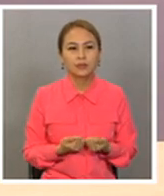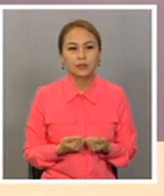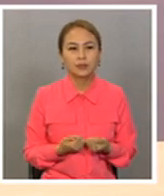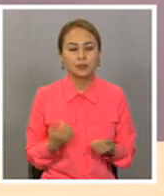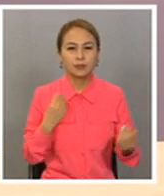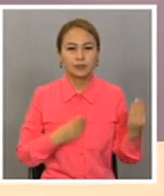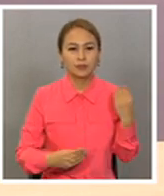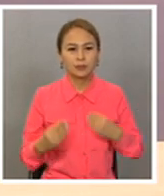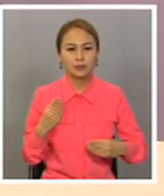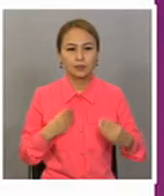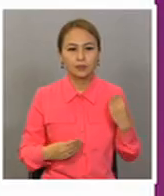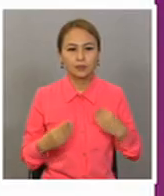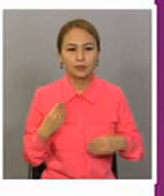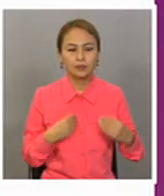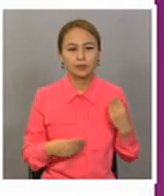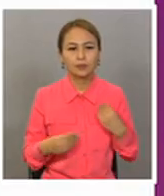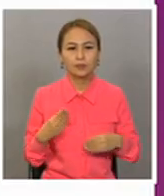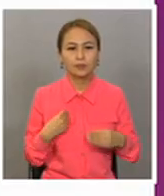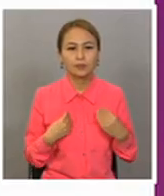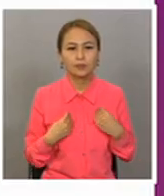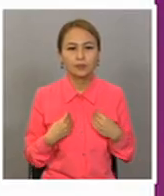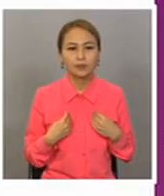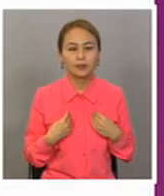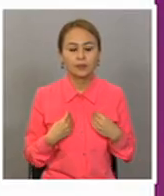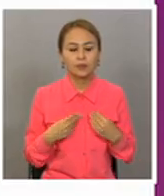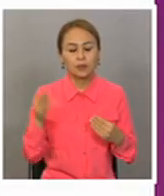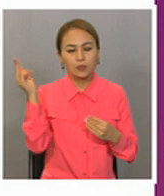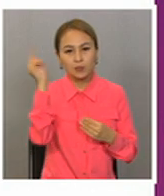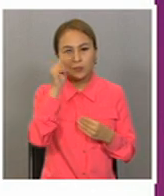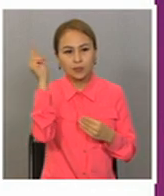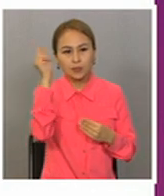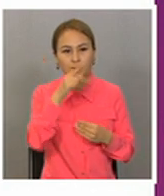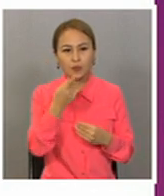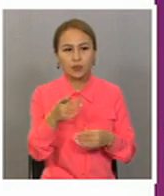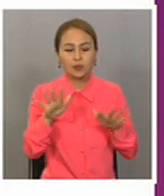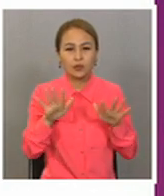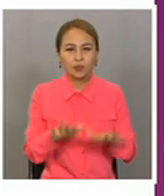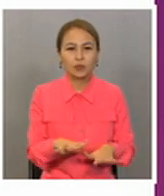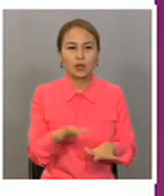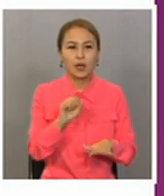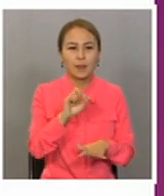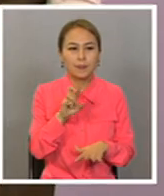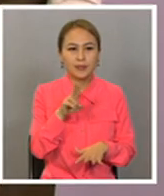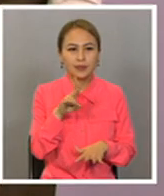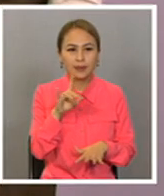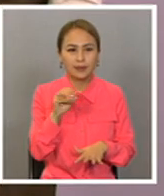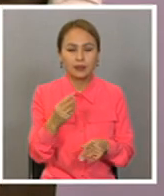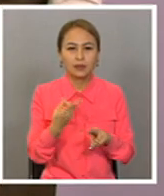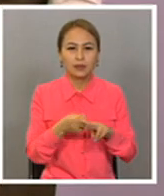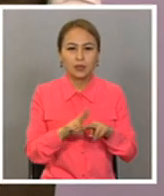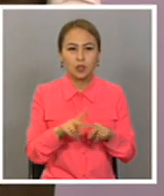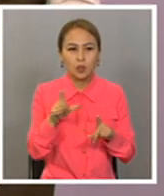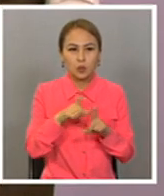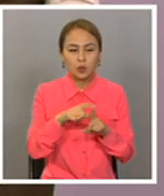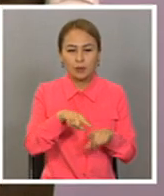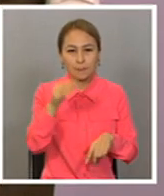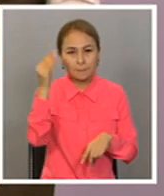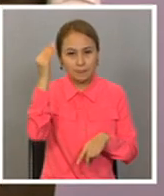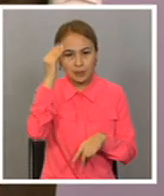аяқ. Киім алады екенбіз. Оқушылар, осы жердегі әбдіре деген сөз мағынасын білесіңдер